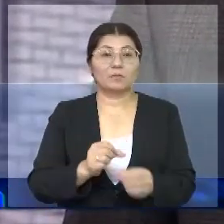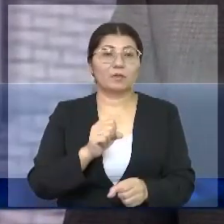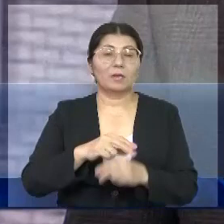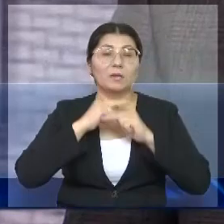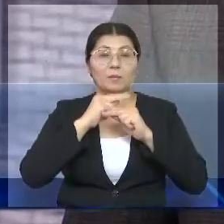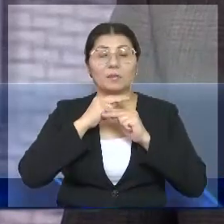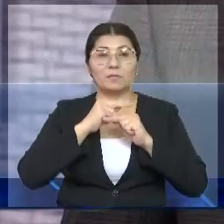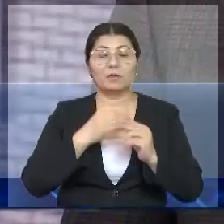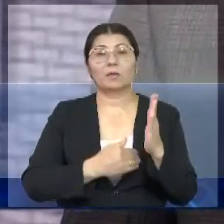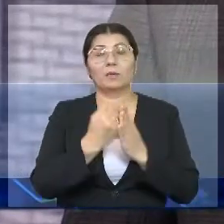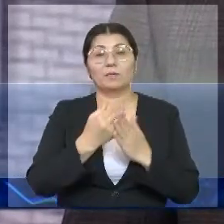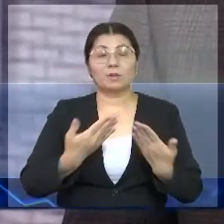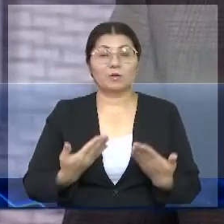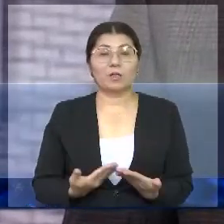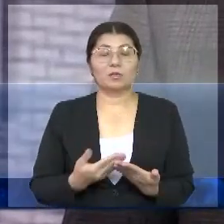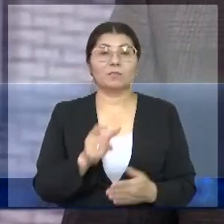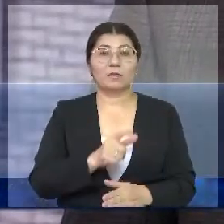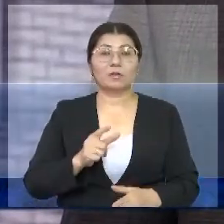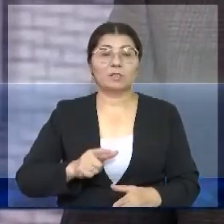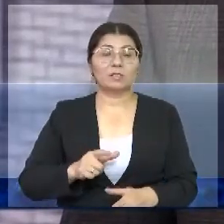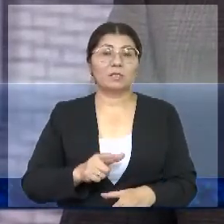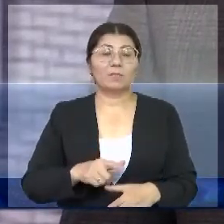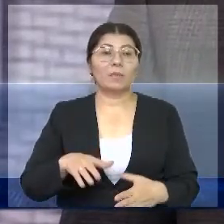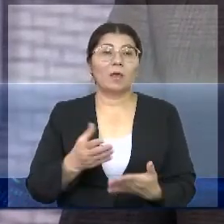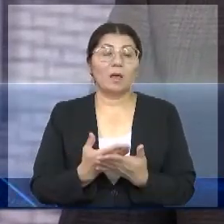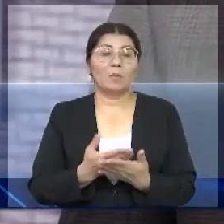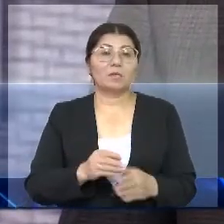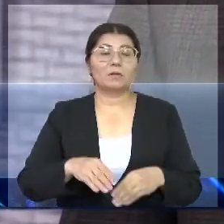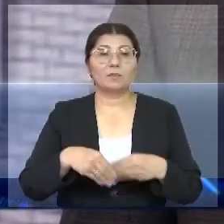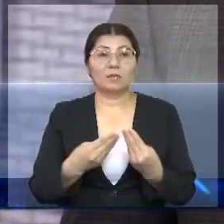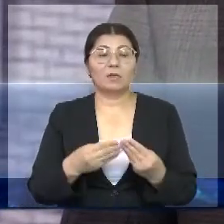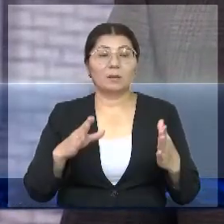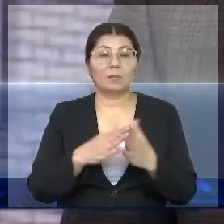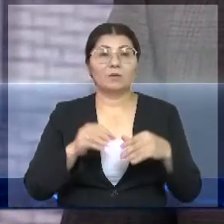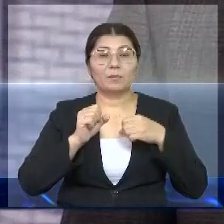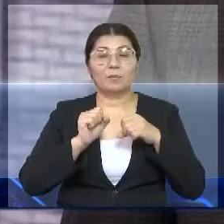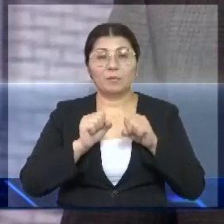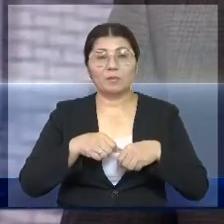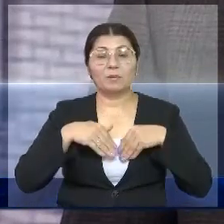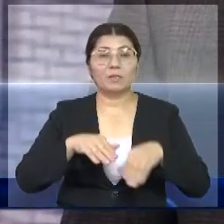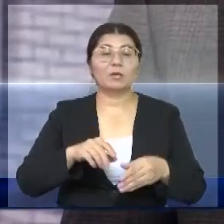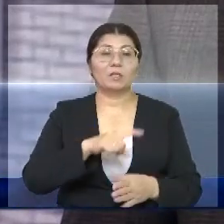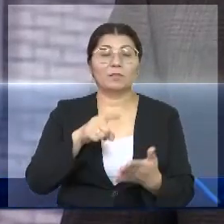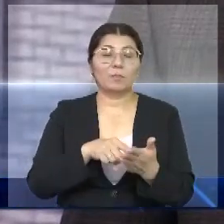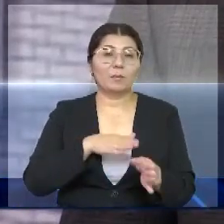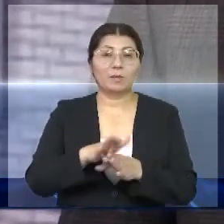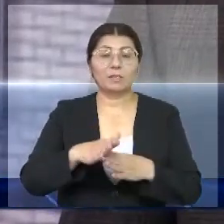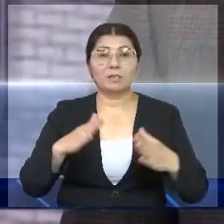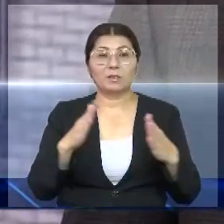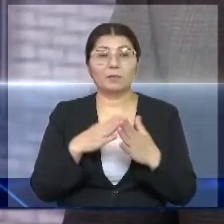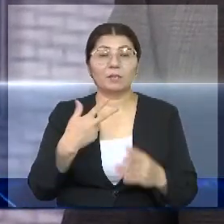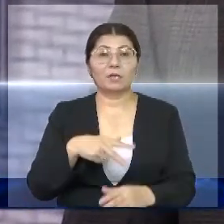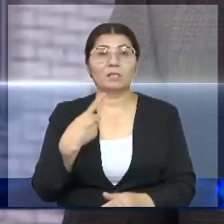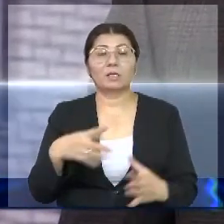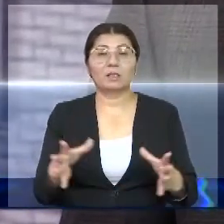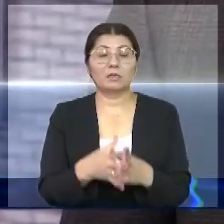внимание уделять повышению качества жизни людей. И вот в эксплуатацию новых домов позволяет решать вопросы обеспечения населения жильем. 31